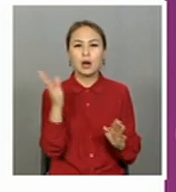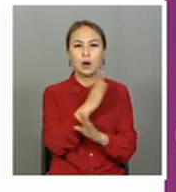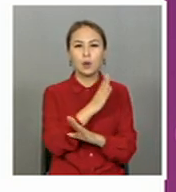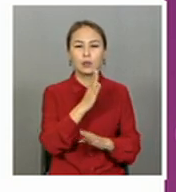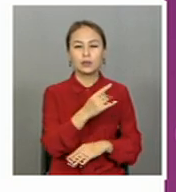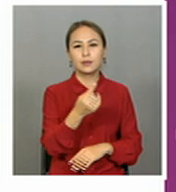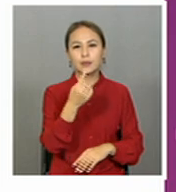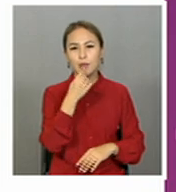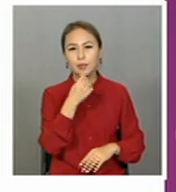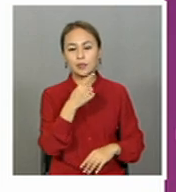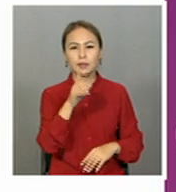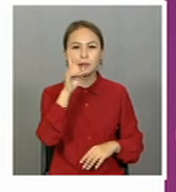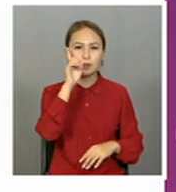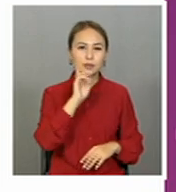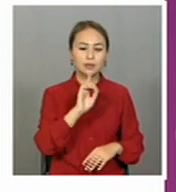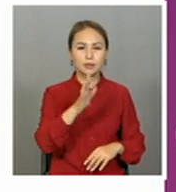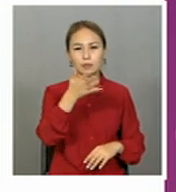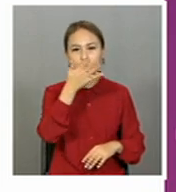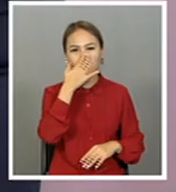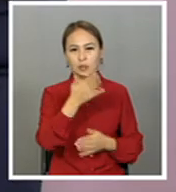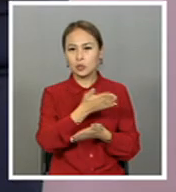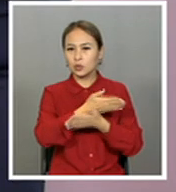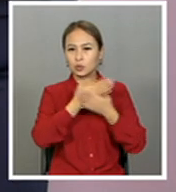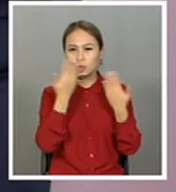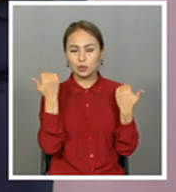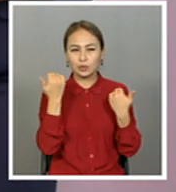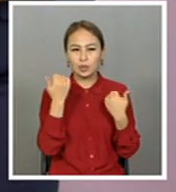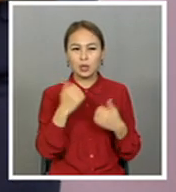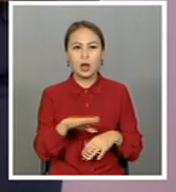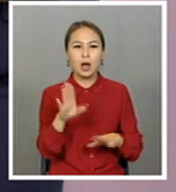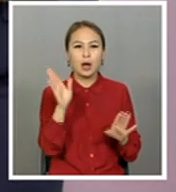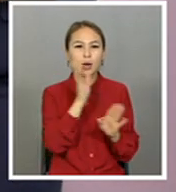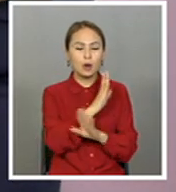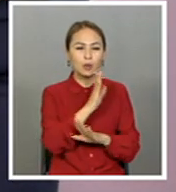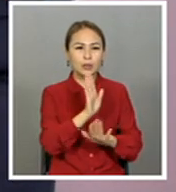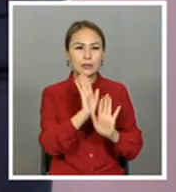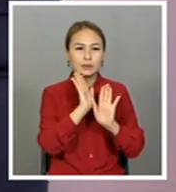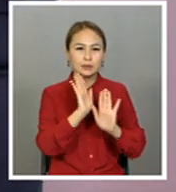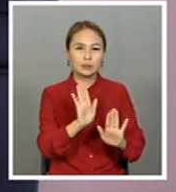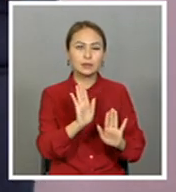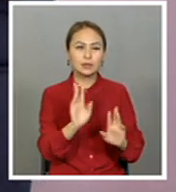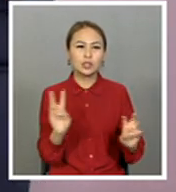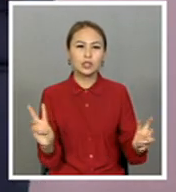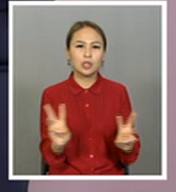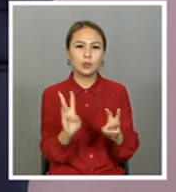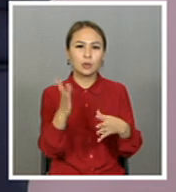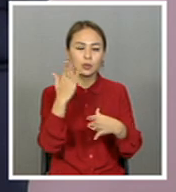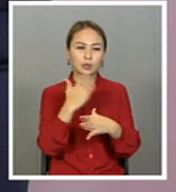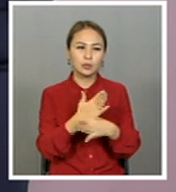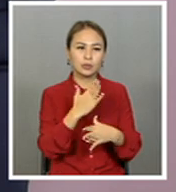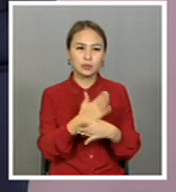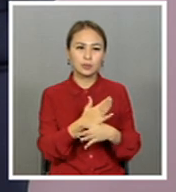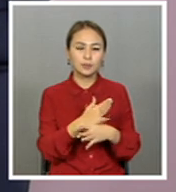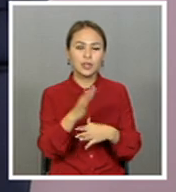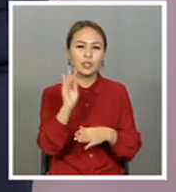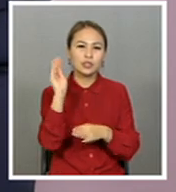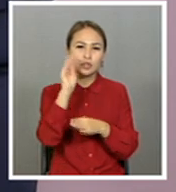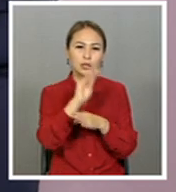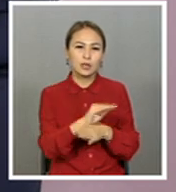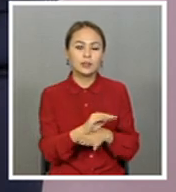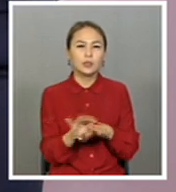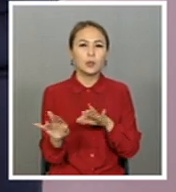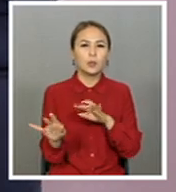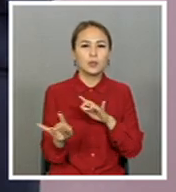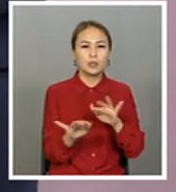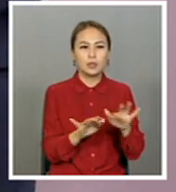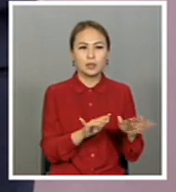дәмі, иісі жоқ, ауа жануға көмектеседі, және